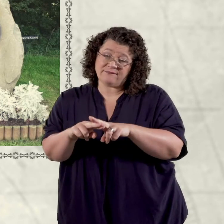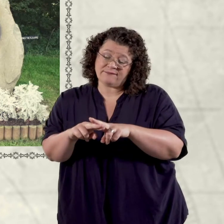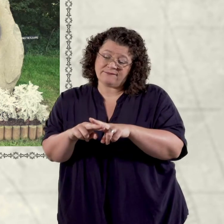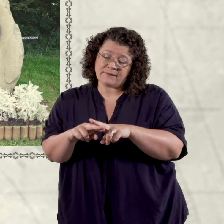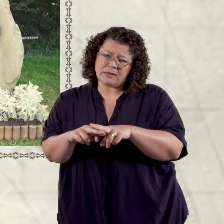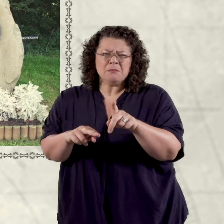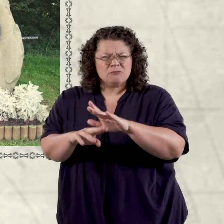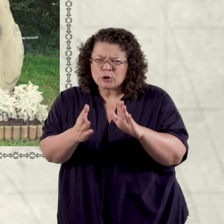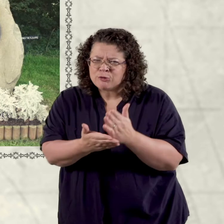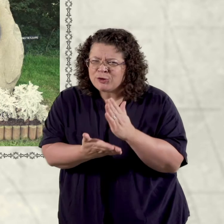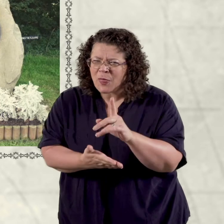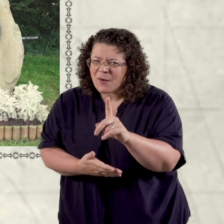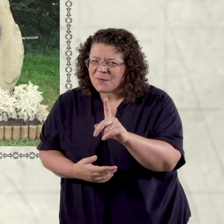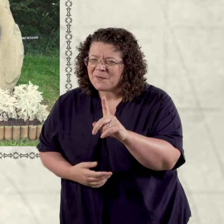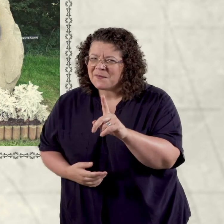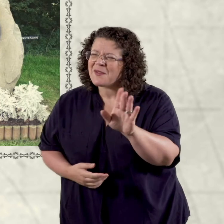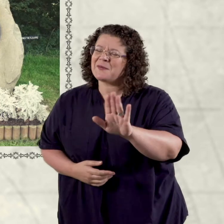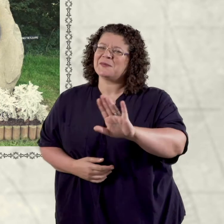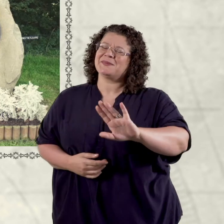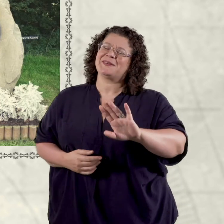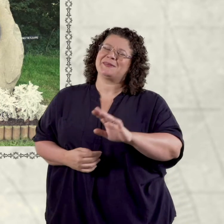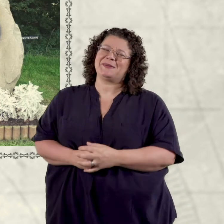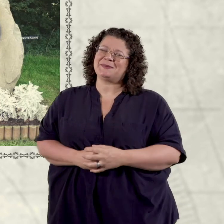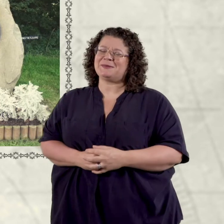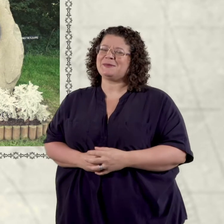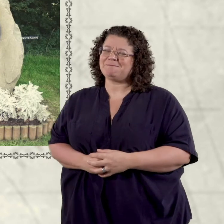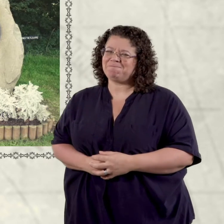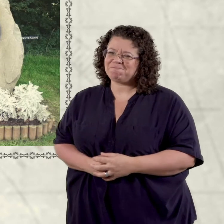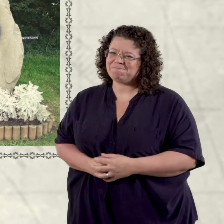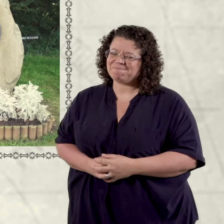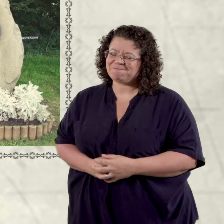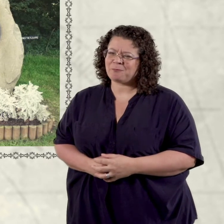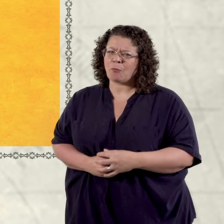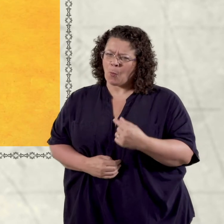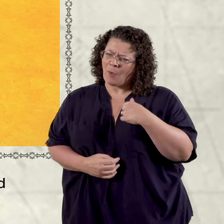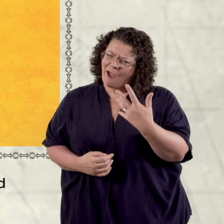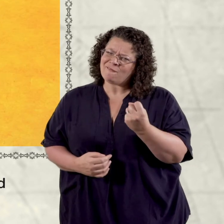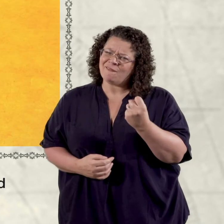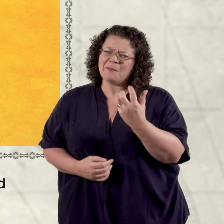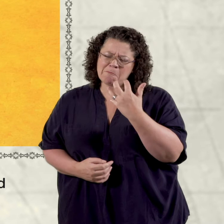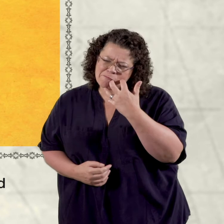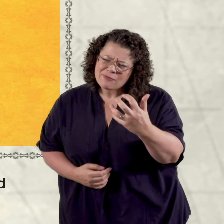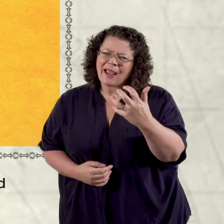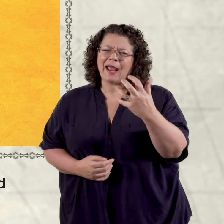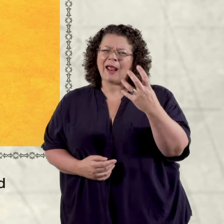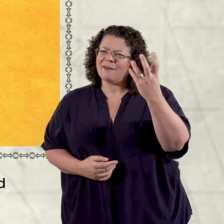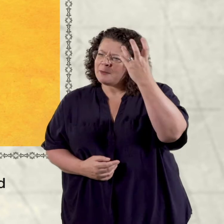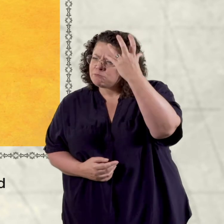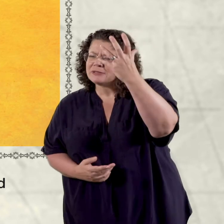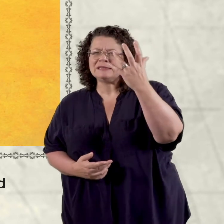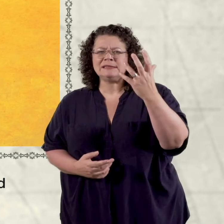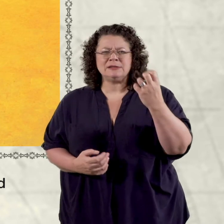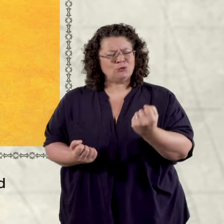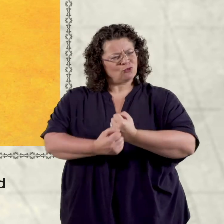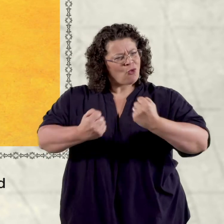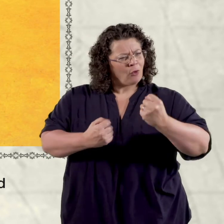Ond tydi hynny ddim yn wir. Na, Mae yna dywysogion eraill i warchod